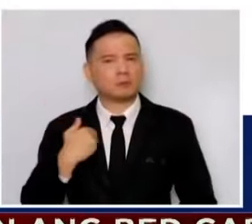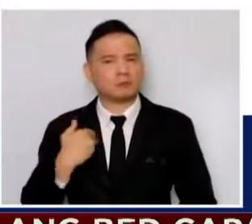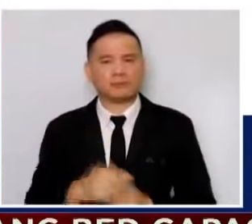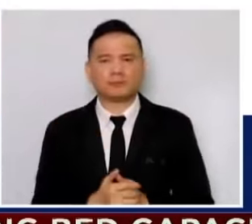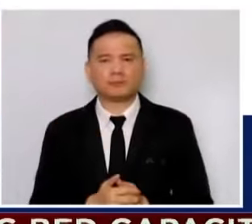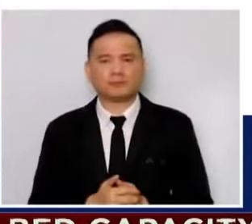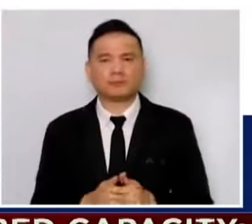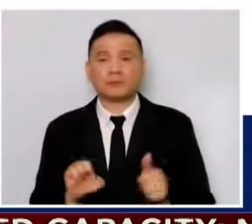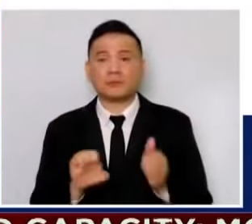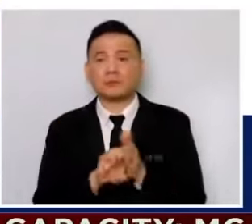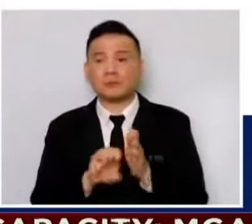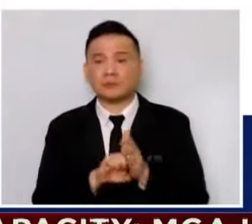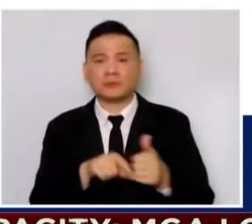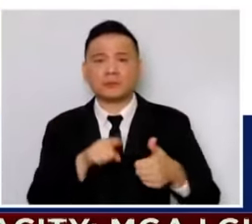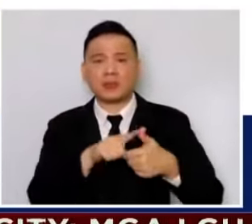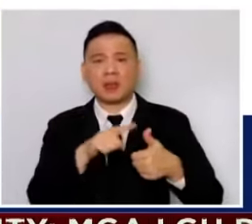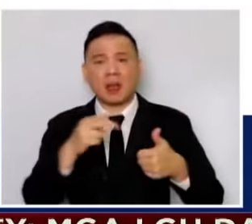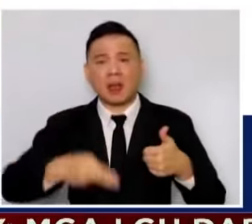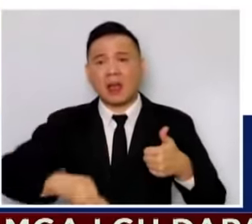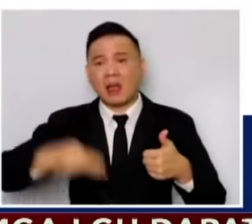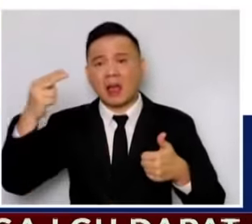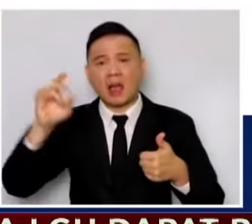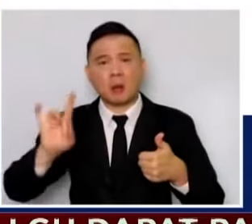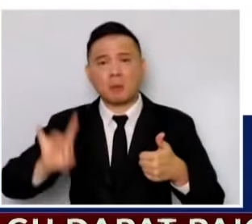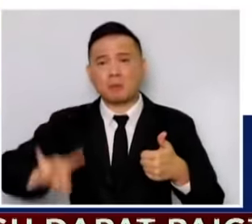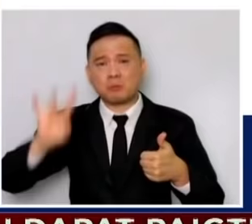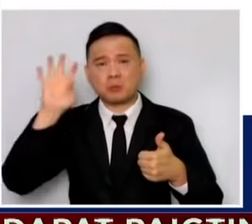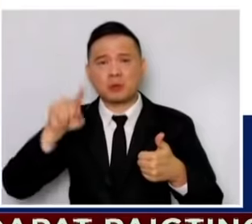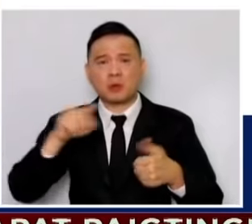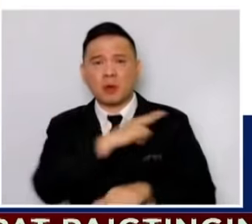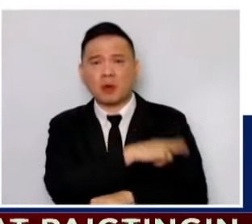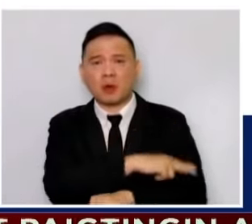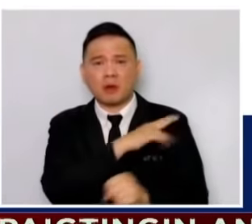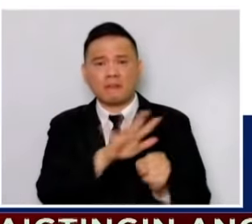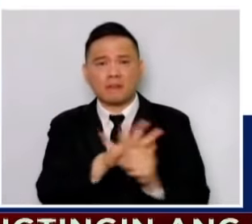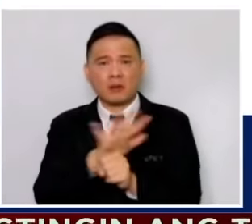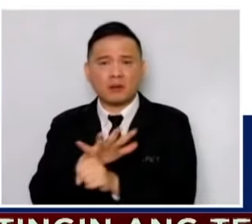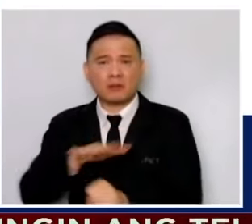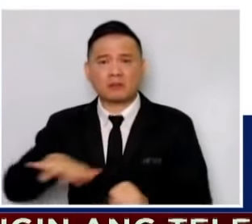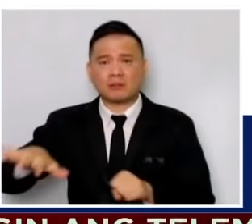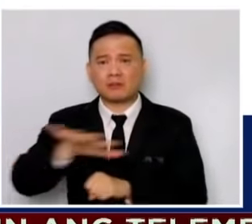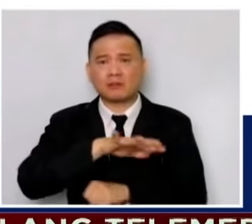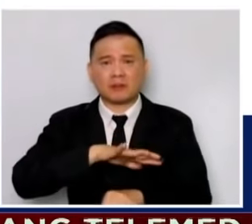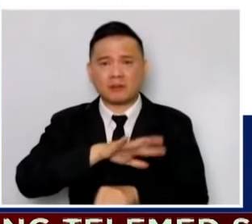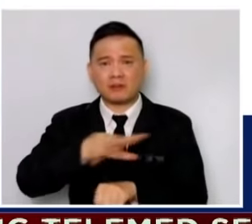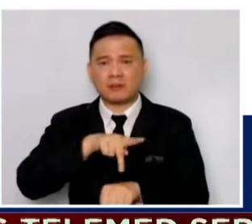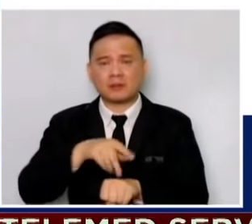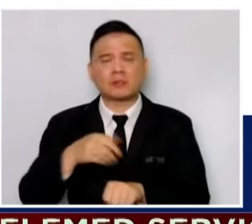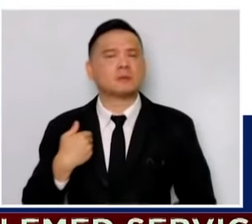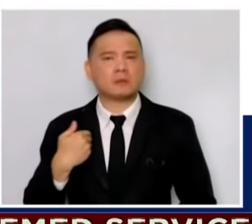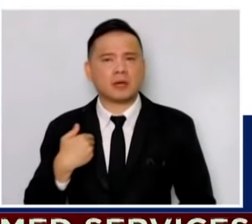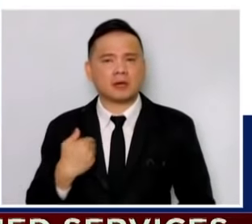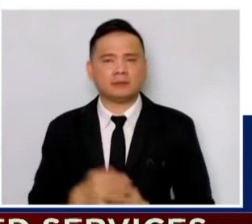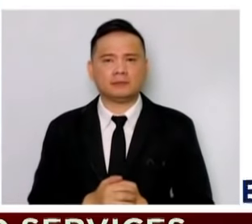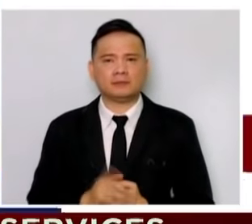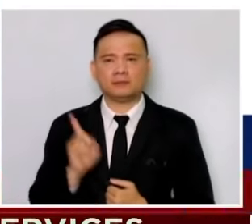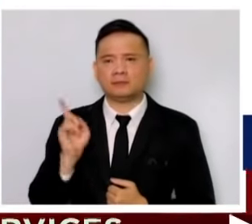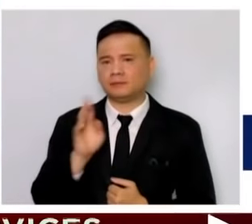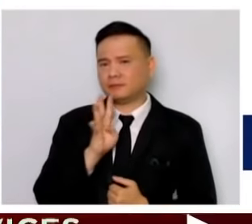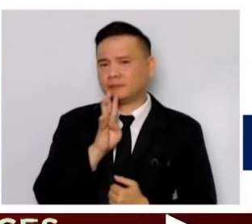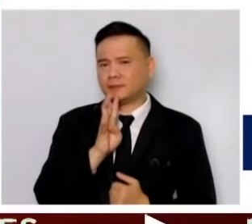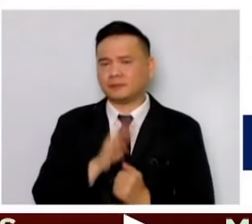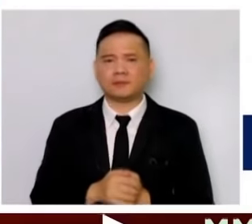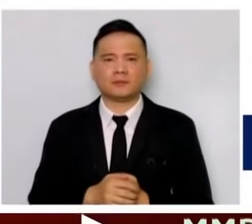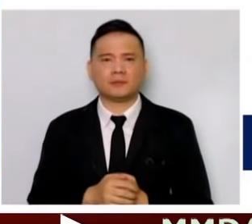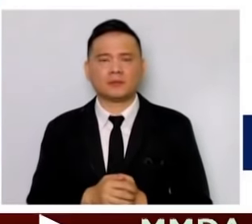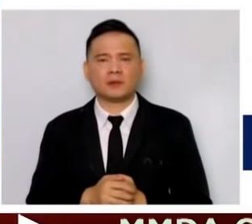sa high o critical risk ang hospitalization rate sa rehiyon. As of the moment, ang Metro Manila, nasa moderate pa